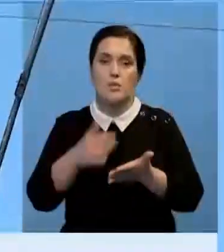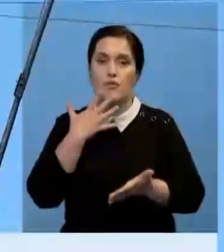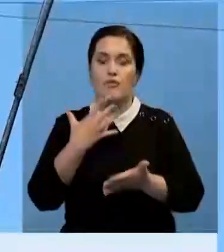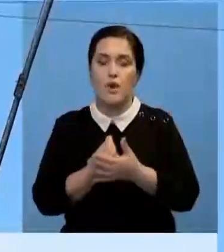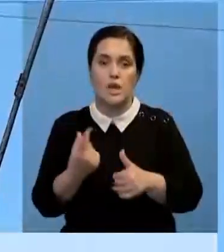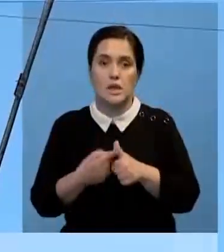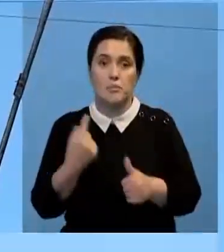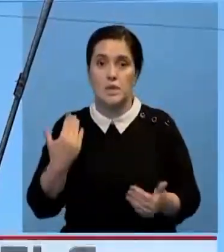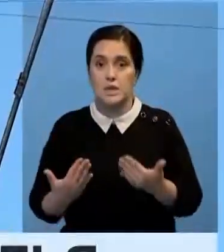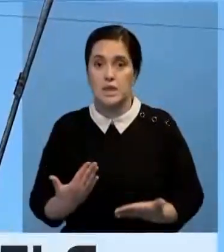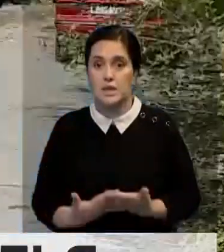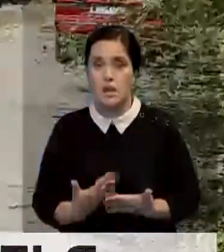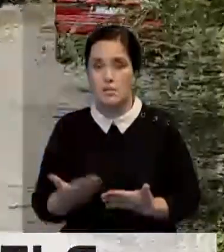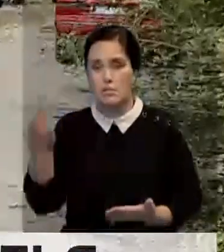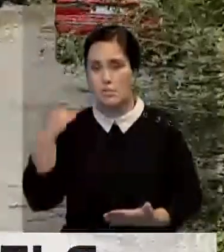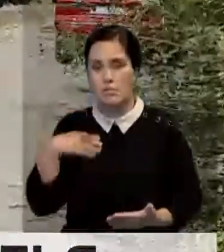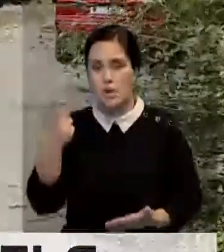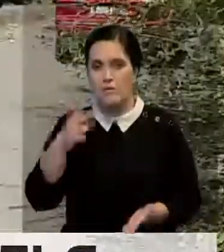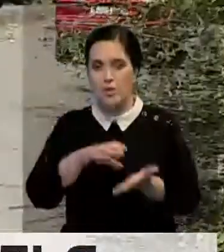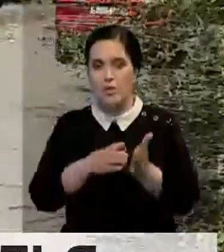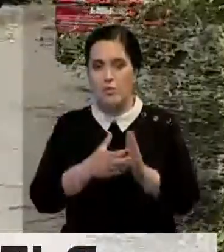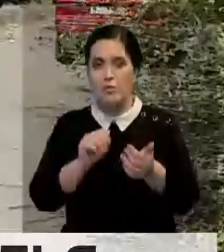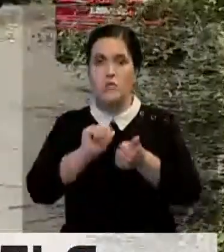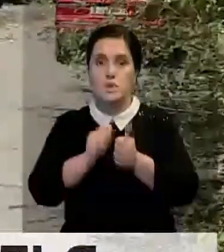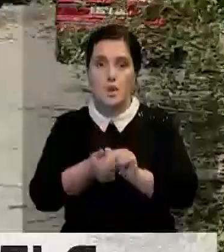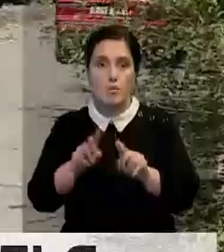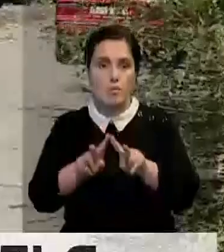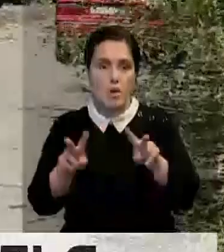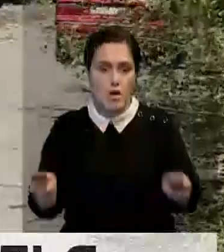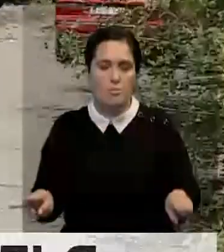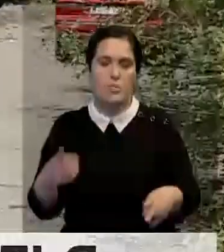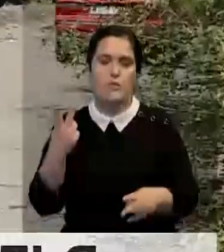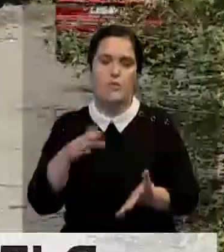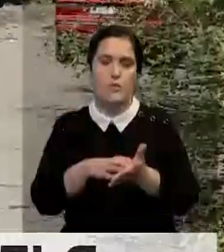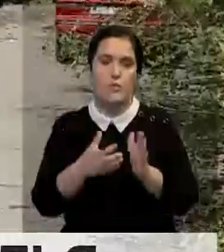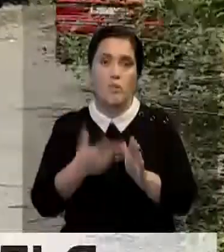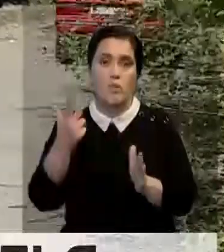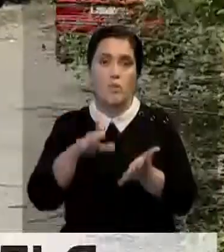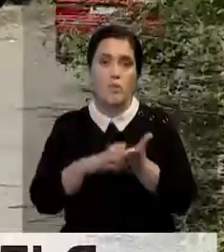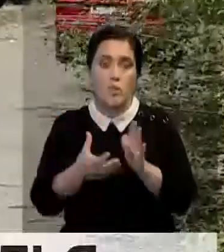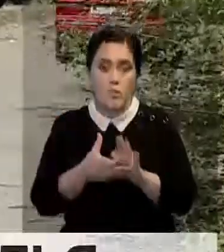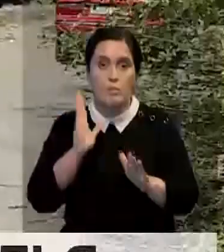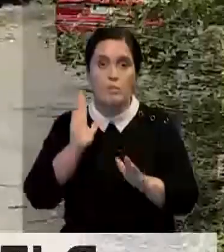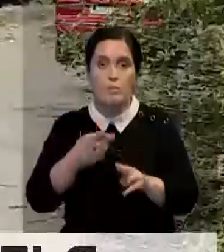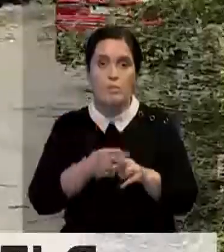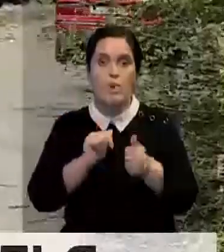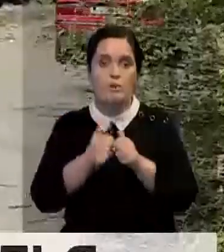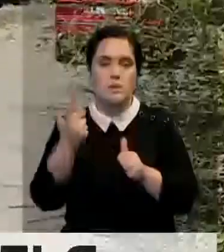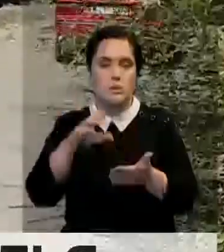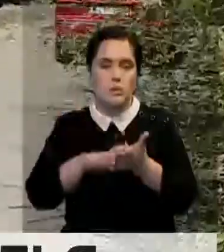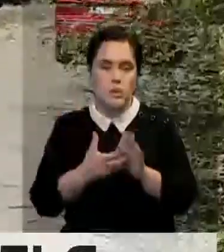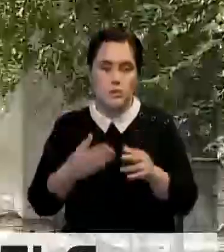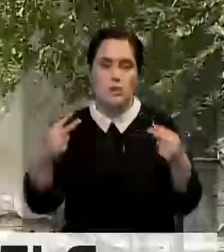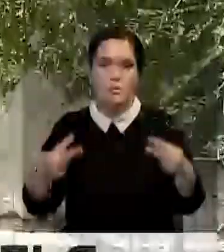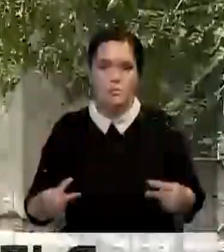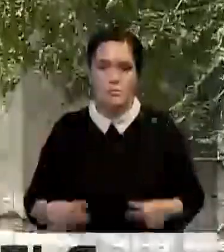имя. Если, допустим, прежняя была двухкомнатная, то взамен будет выдана также двухкомнатная. Трехкомнатную, соответственно, обменяют на